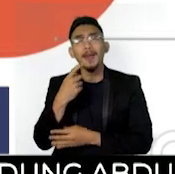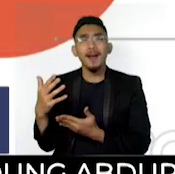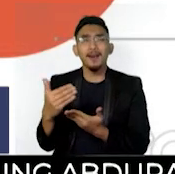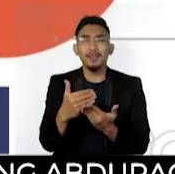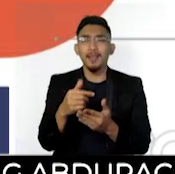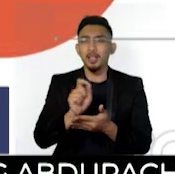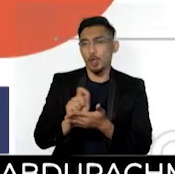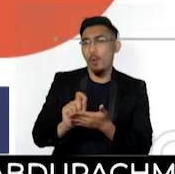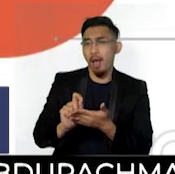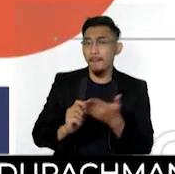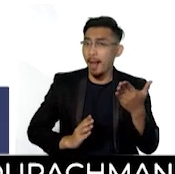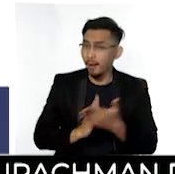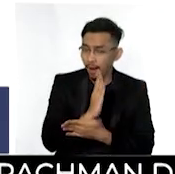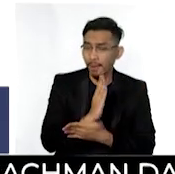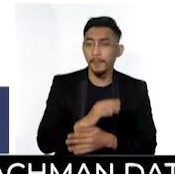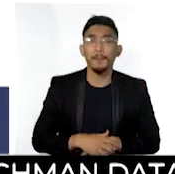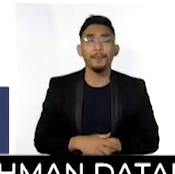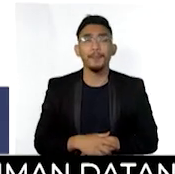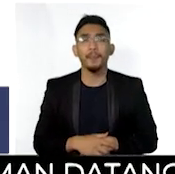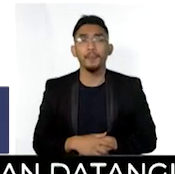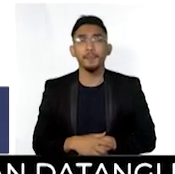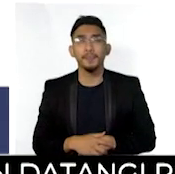penyelenggaraan kegiatan tatap muka di sekolah.